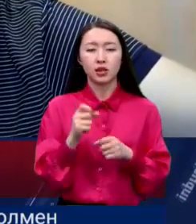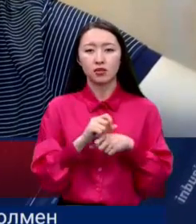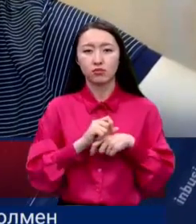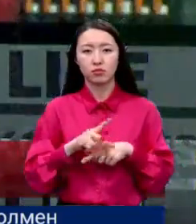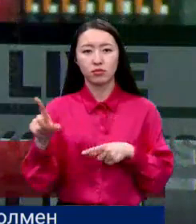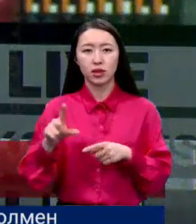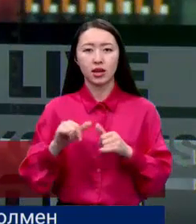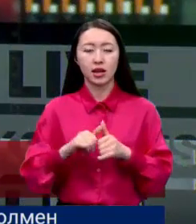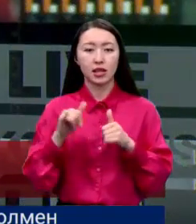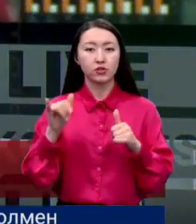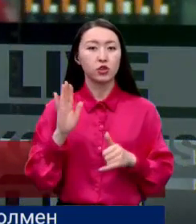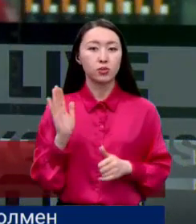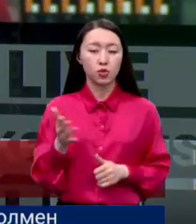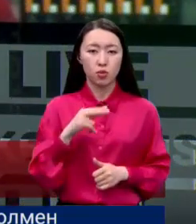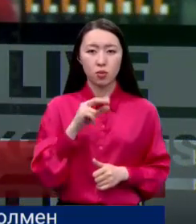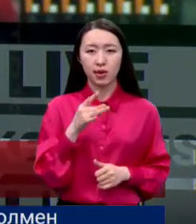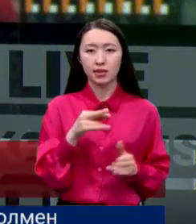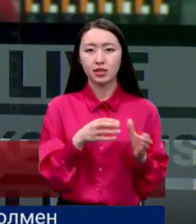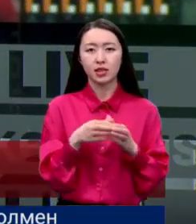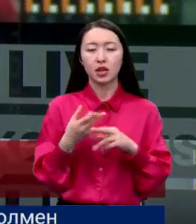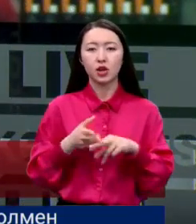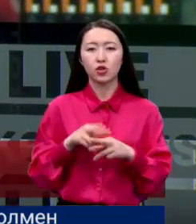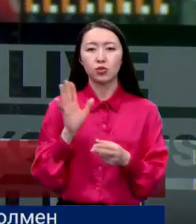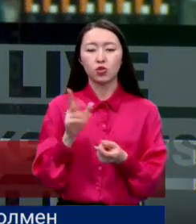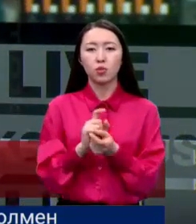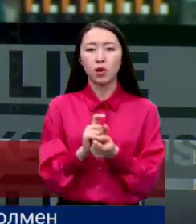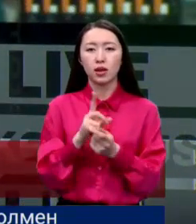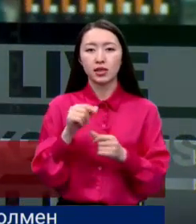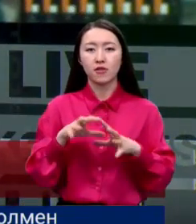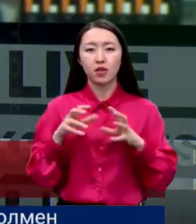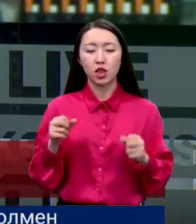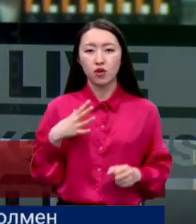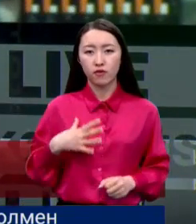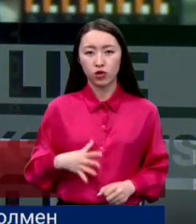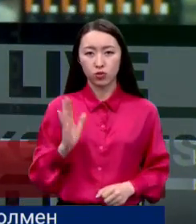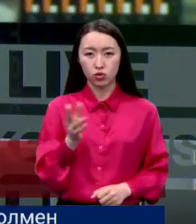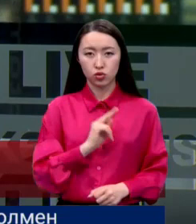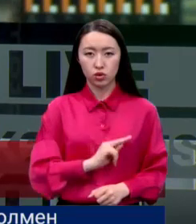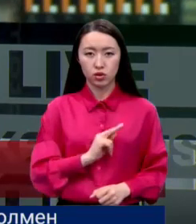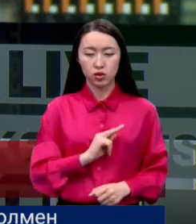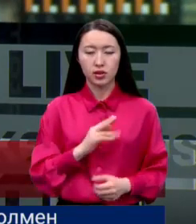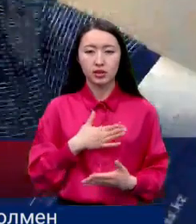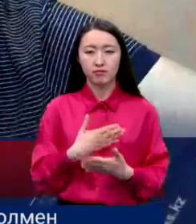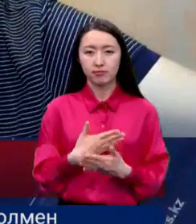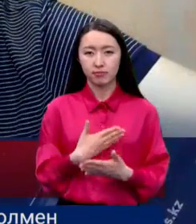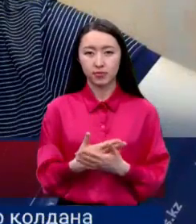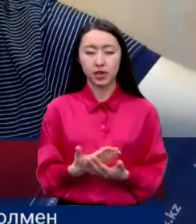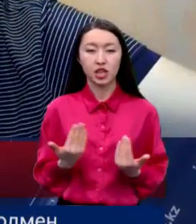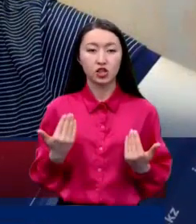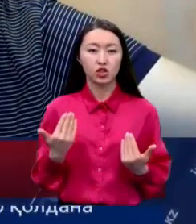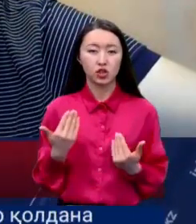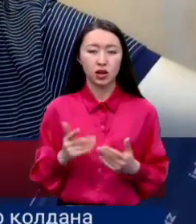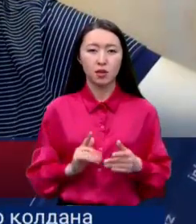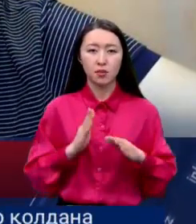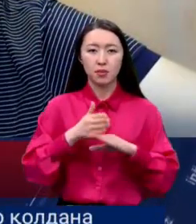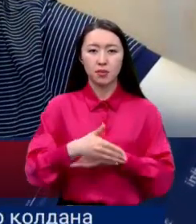какое-то развитие. Партии, вот, которые будут бороться за власть, вынуждены будут работать, наверное, гораздо эффективнее. Сейчас порог для